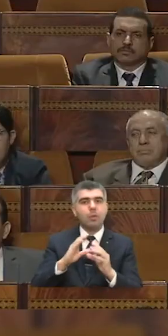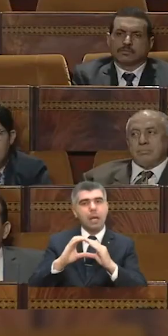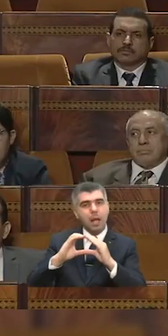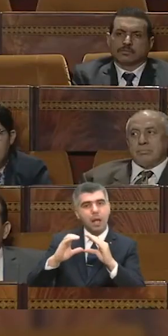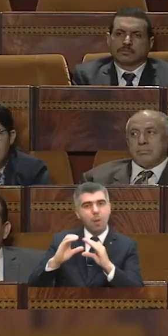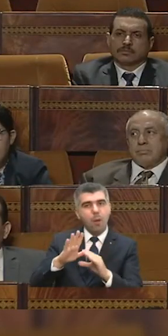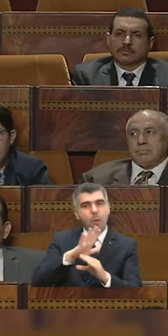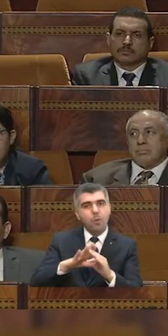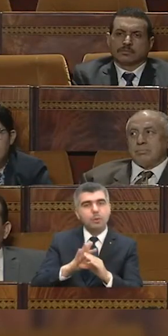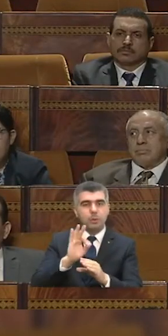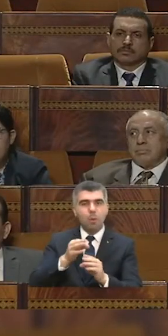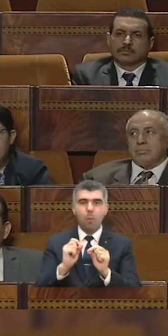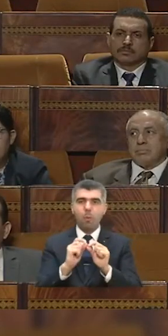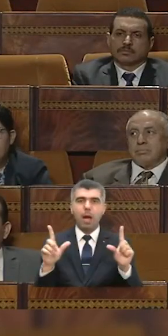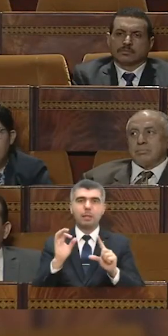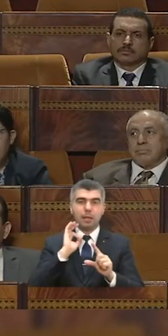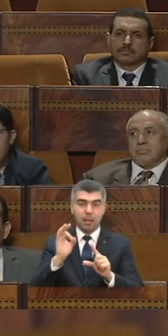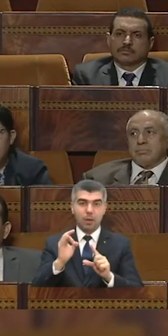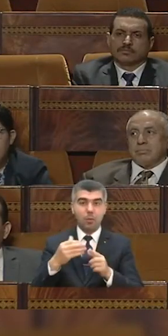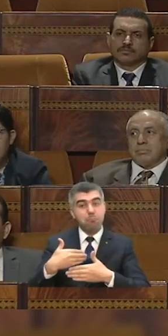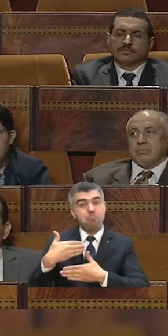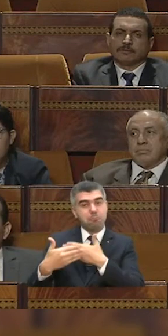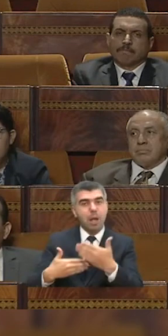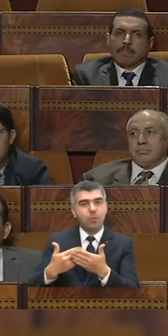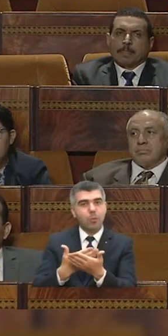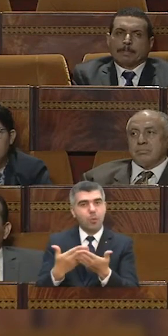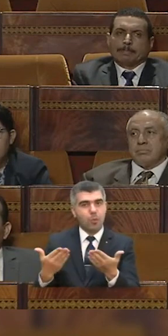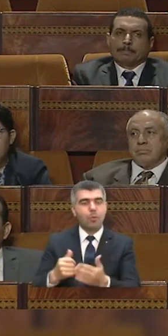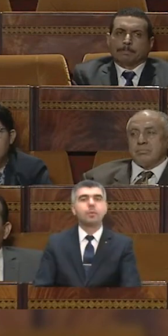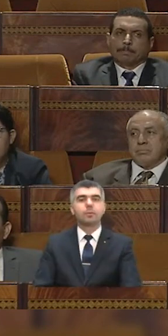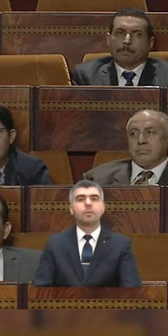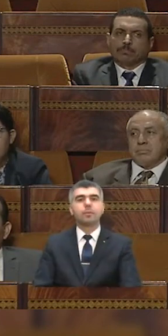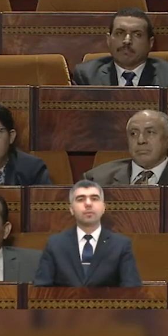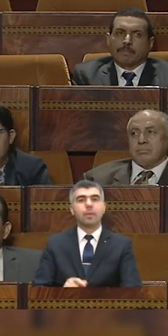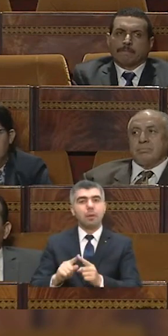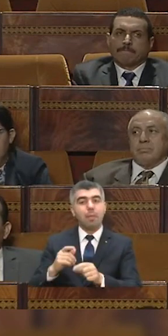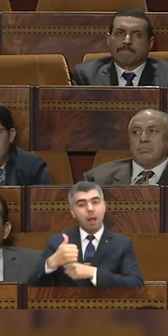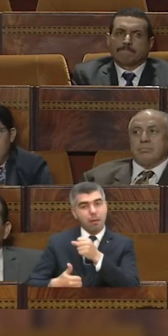وغادي نتكلموا عليها. وديك الساعه بلي نتكلموا راه عندنا يعني هاد السنين اللي